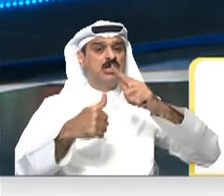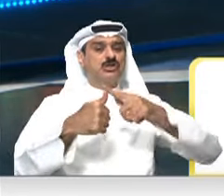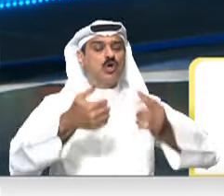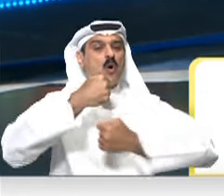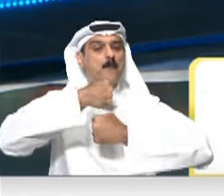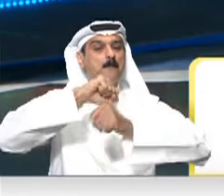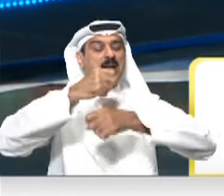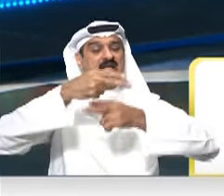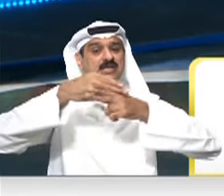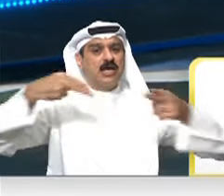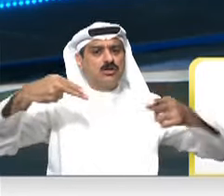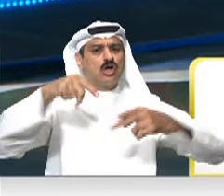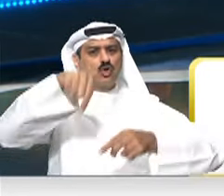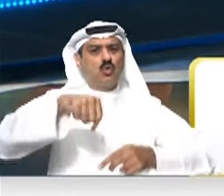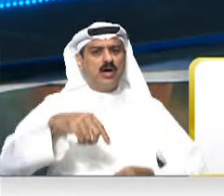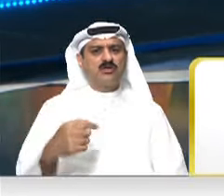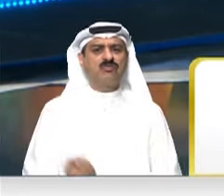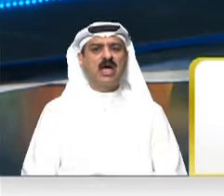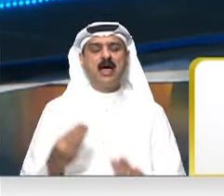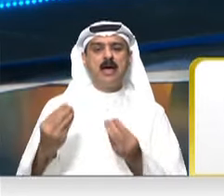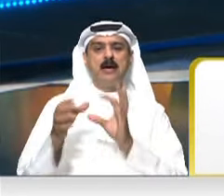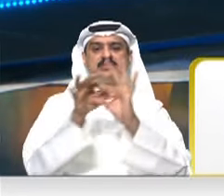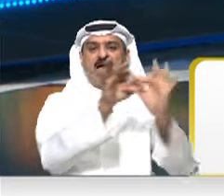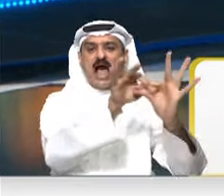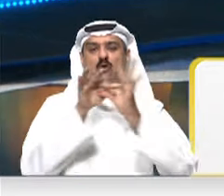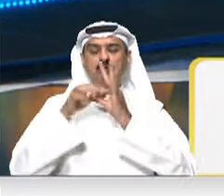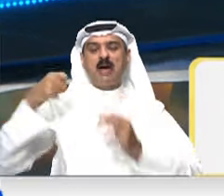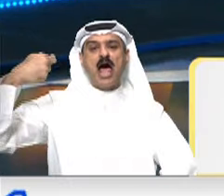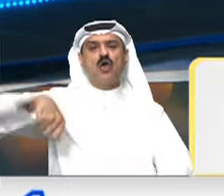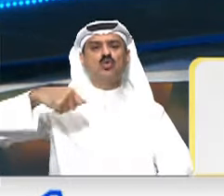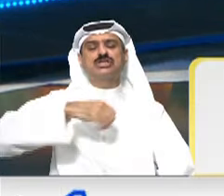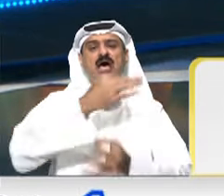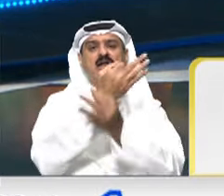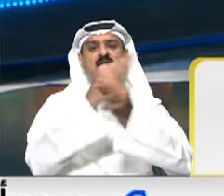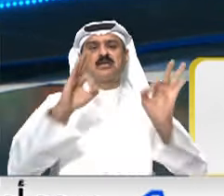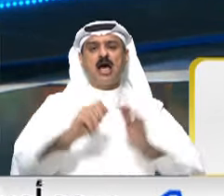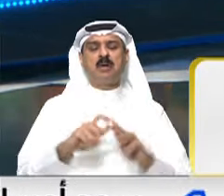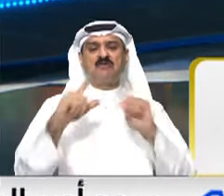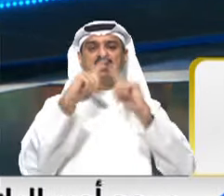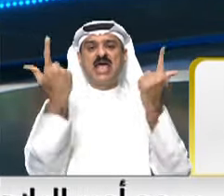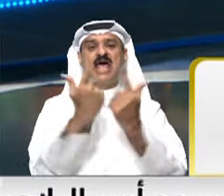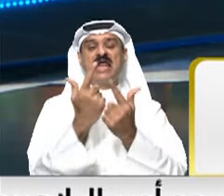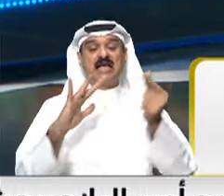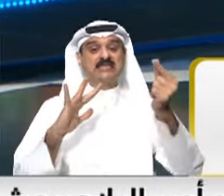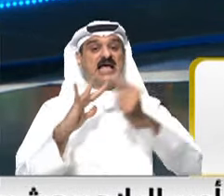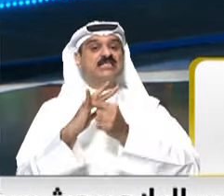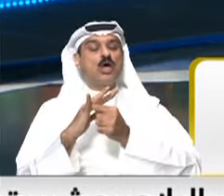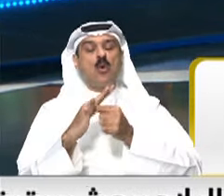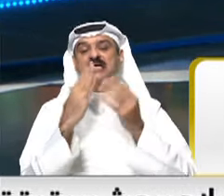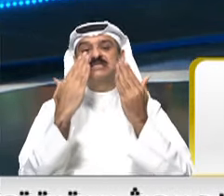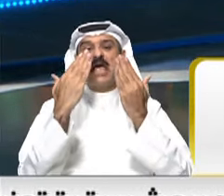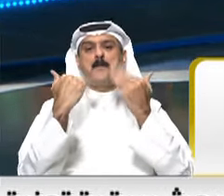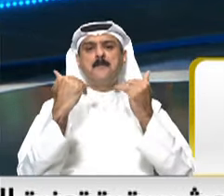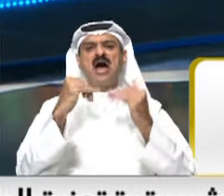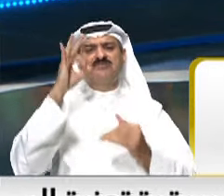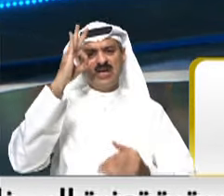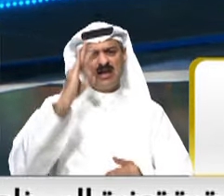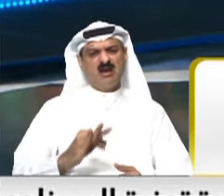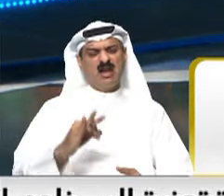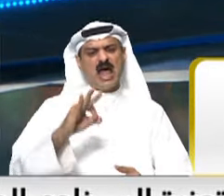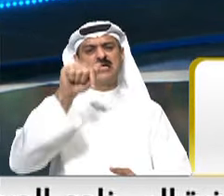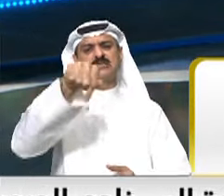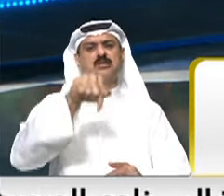مع مؤسسات وزارات الدولة المعنية من خلال لجنة العزاب التي تعمل من أجل الحد من الآثار